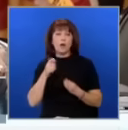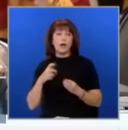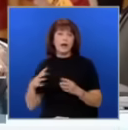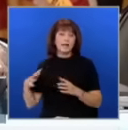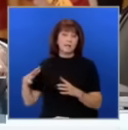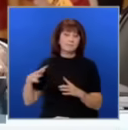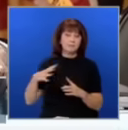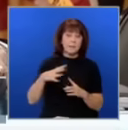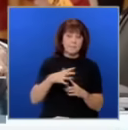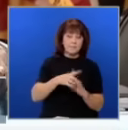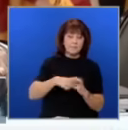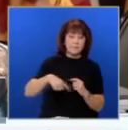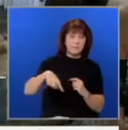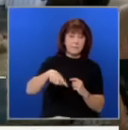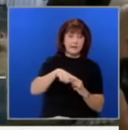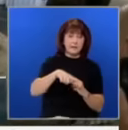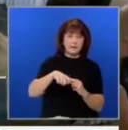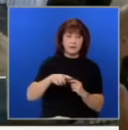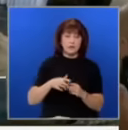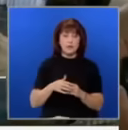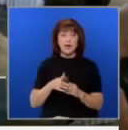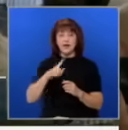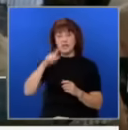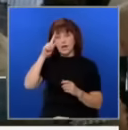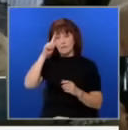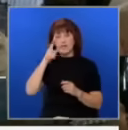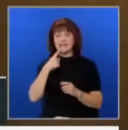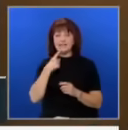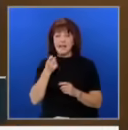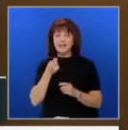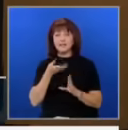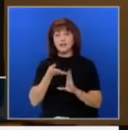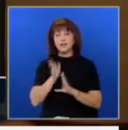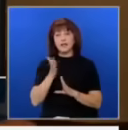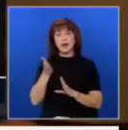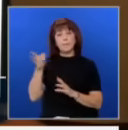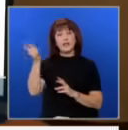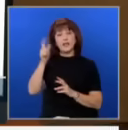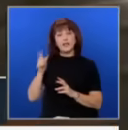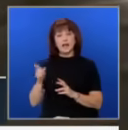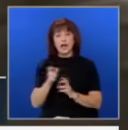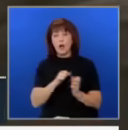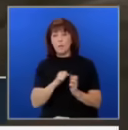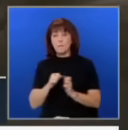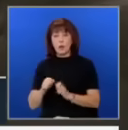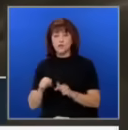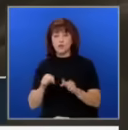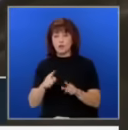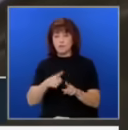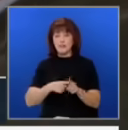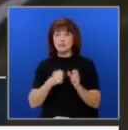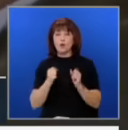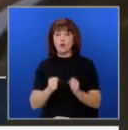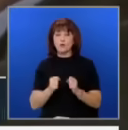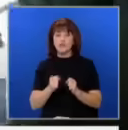Украина, особено в района на Покровск. От Германия Зеленски ще се отправи към Италия. А по-късно този месец се